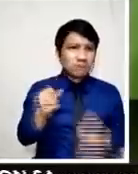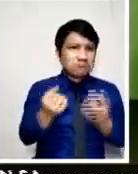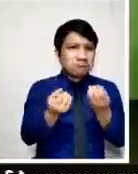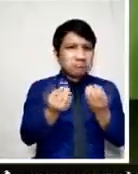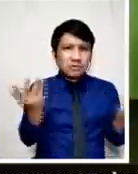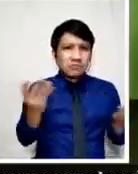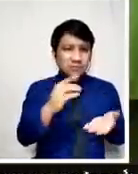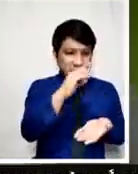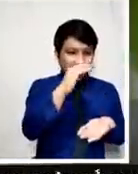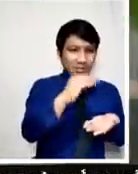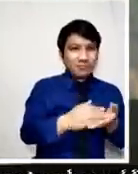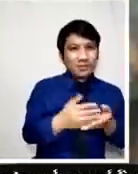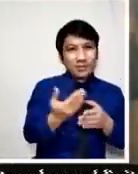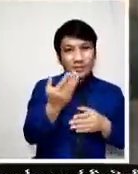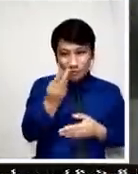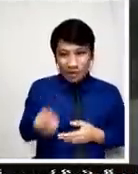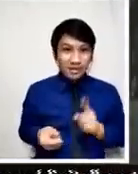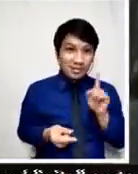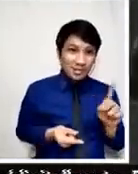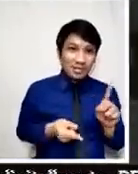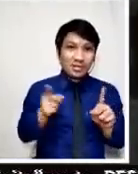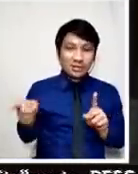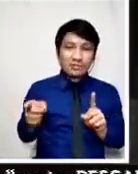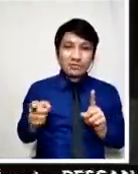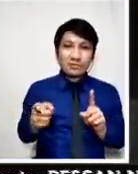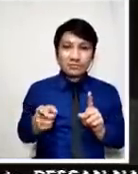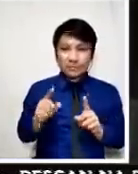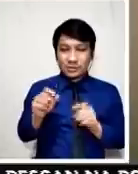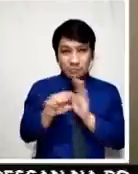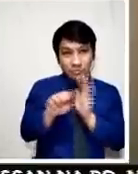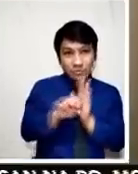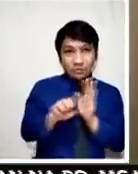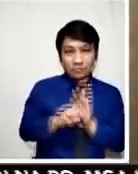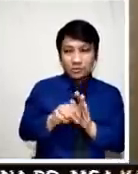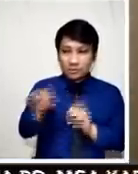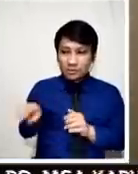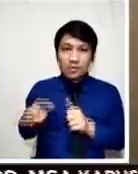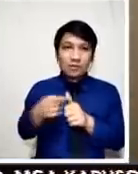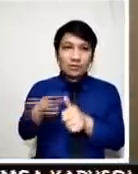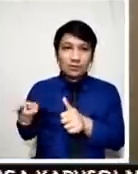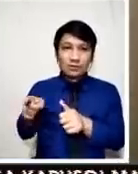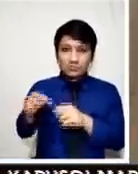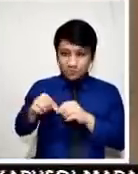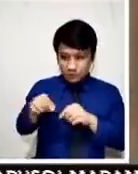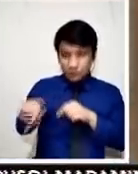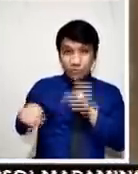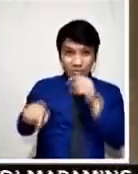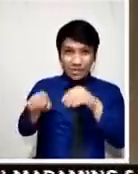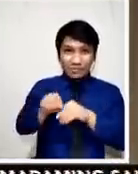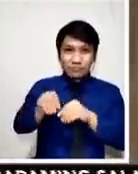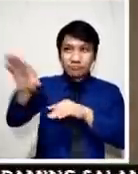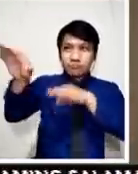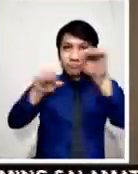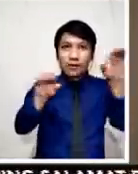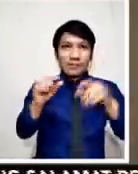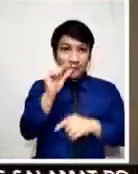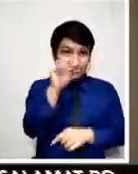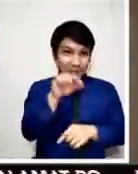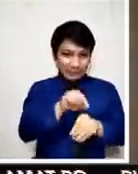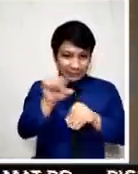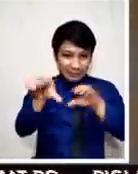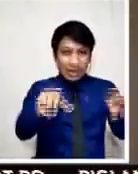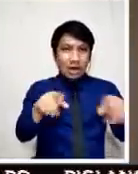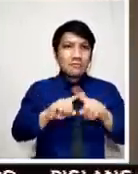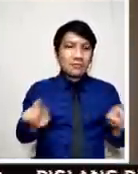isa, halimbawa, yung bleeding heart, isa siya sa mga taga-disperse na mga seeds in a forest. Pag inalis mo